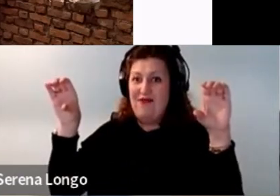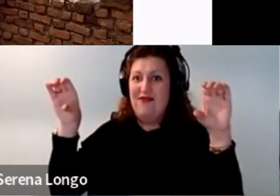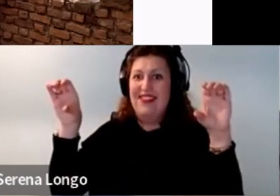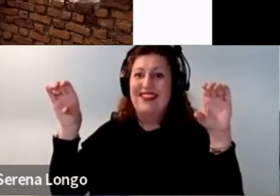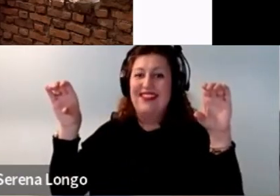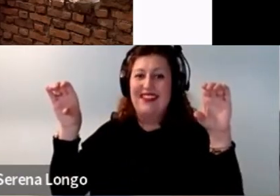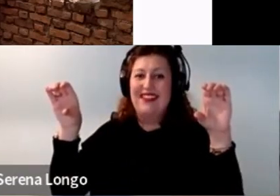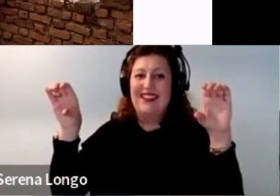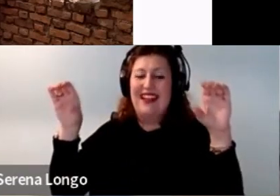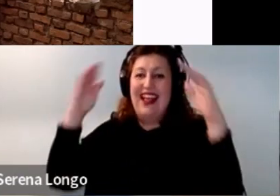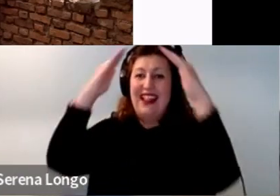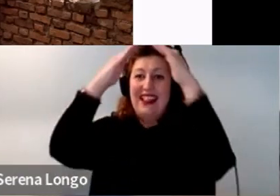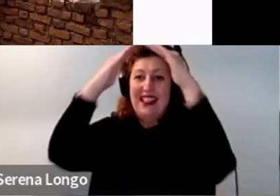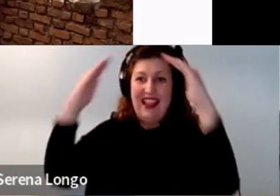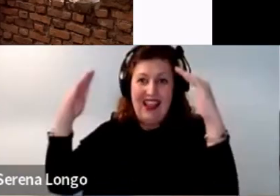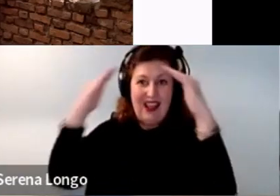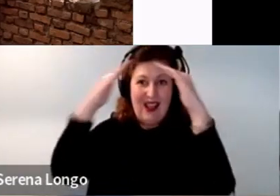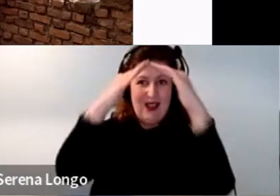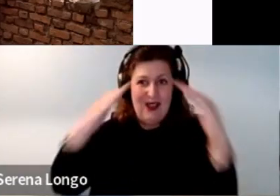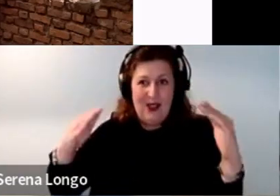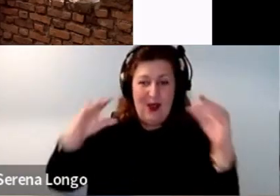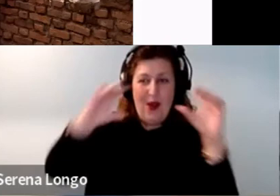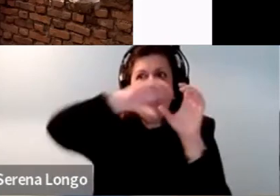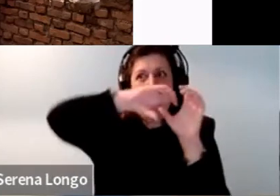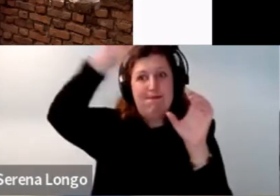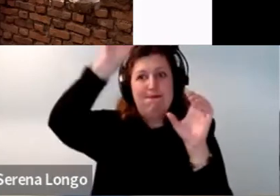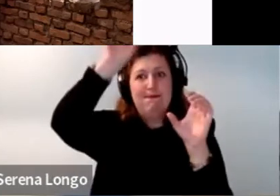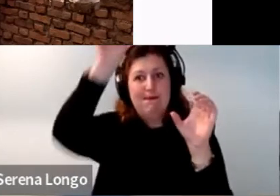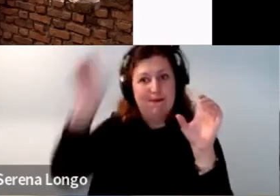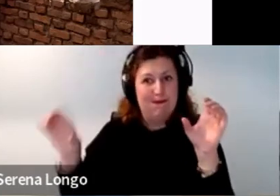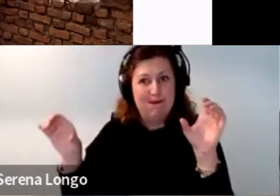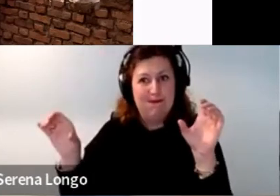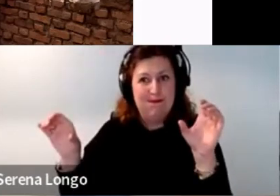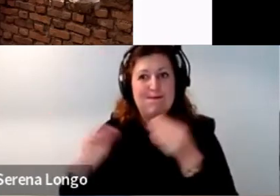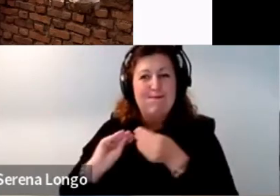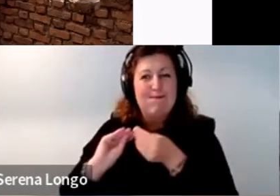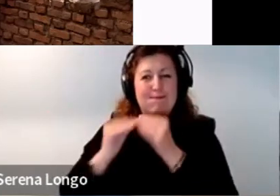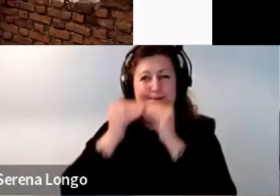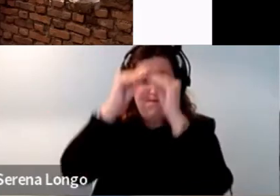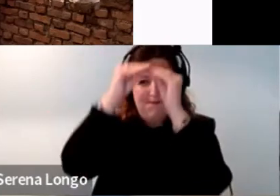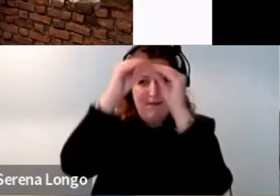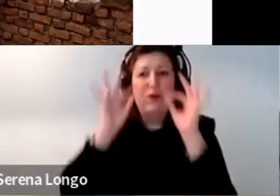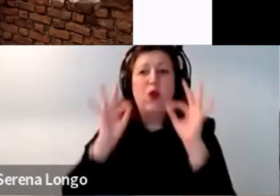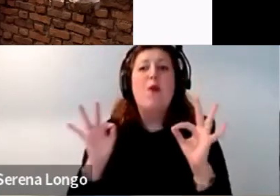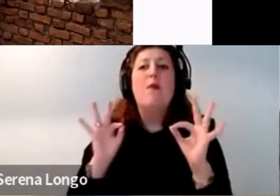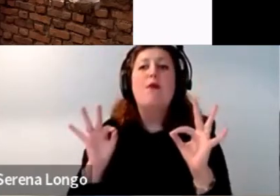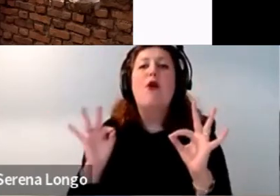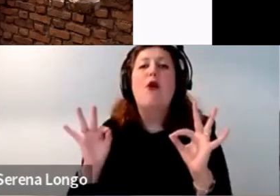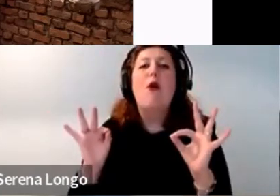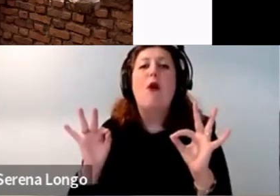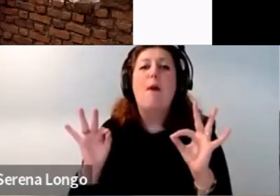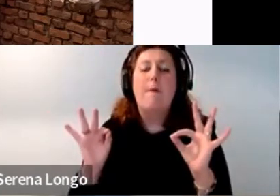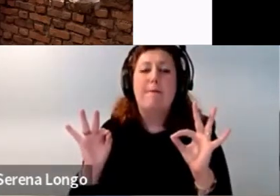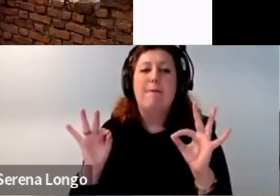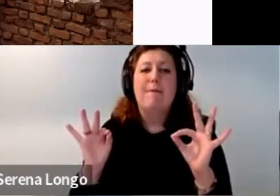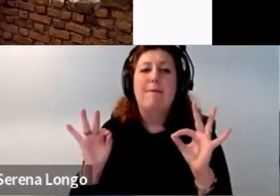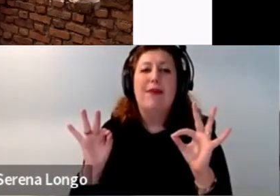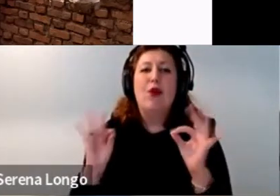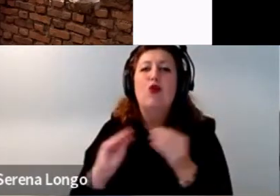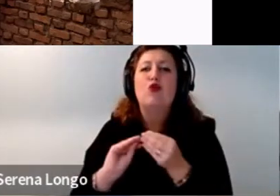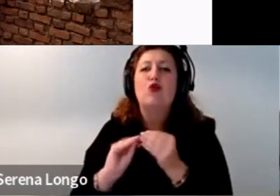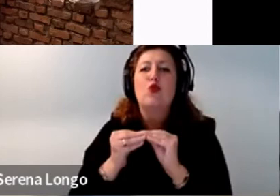necessarie. Alcuni lavori, che è la parte interessante, hanno riguardato esclusivamente la